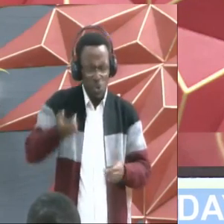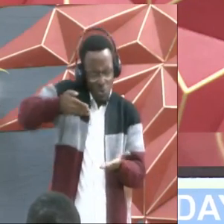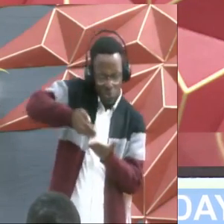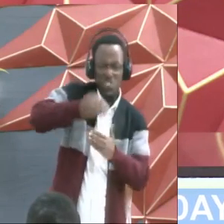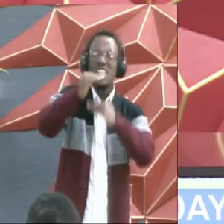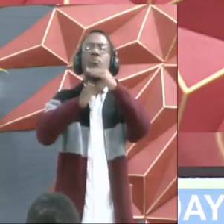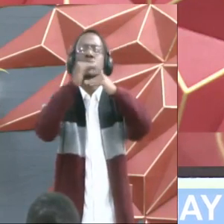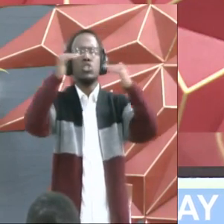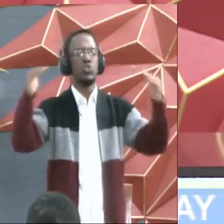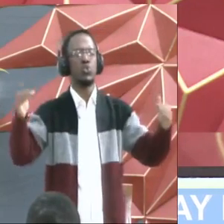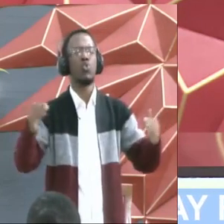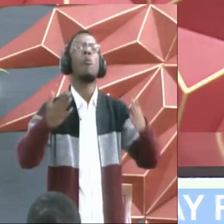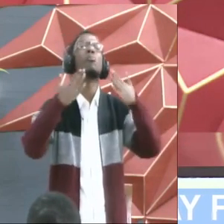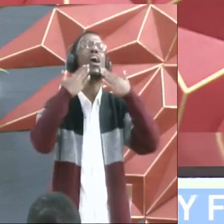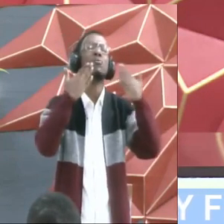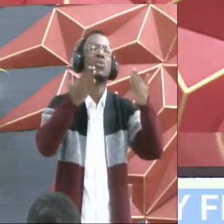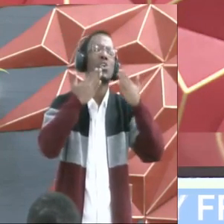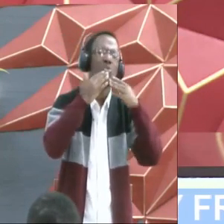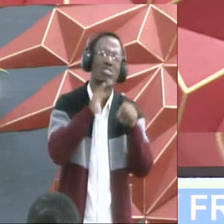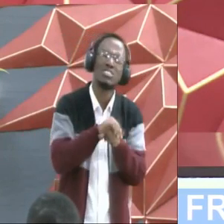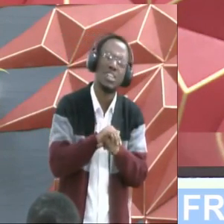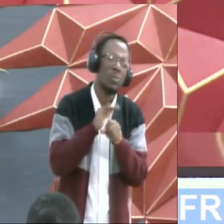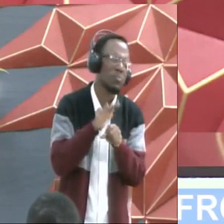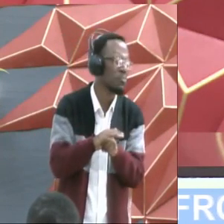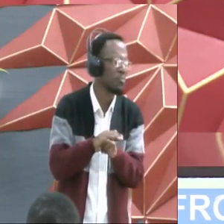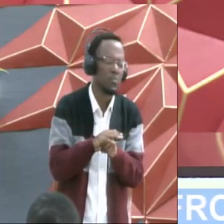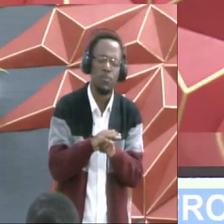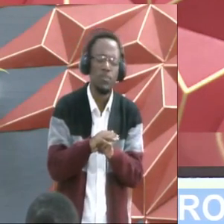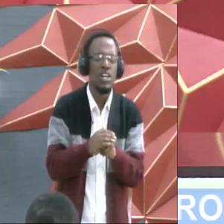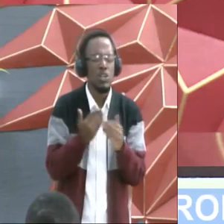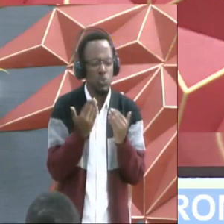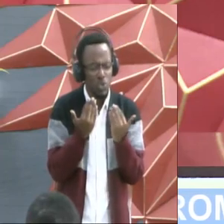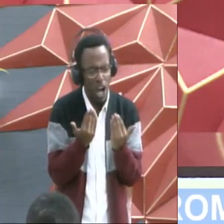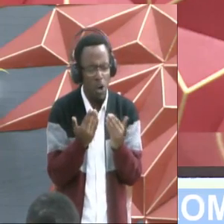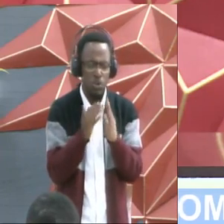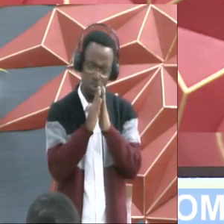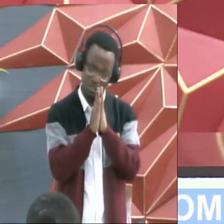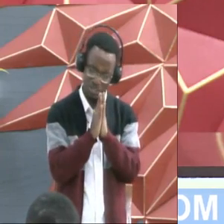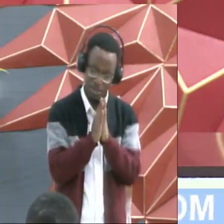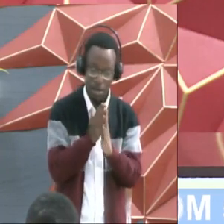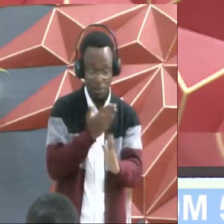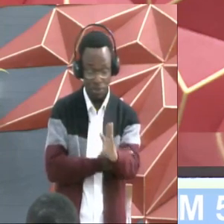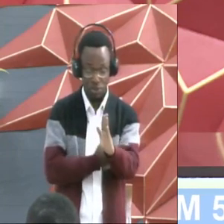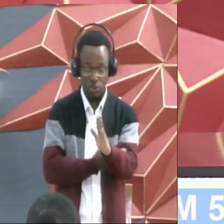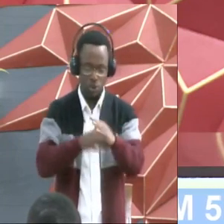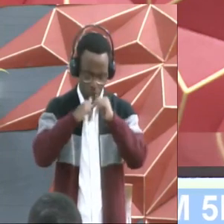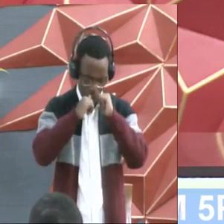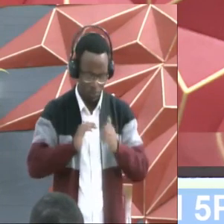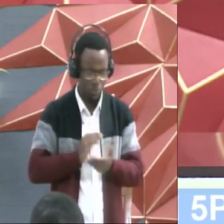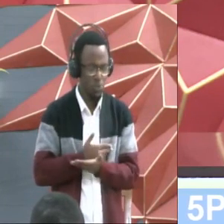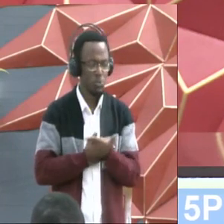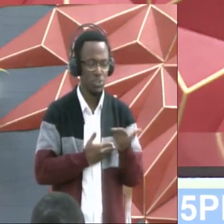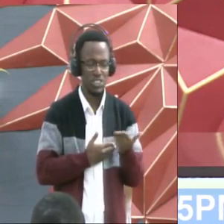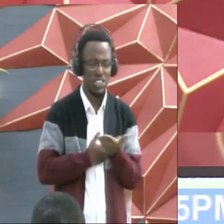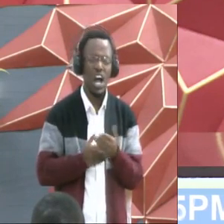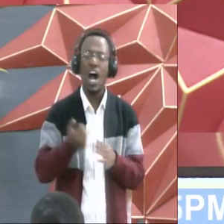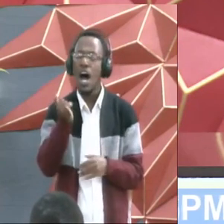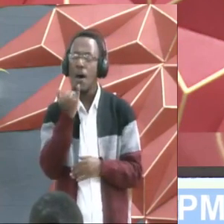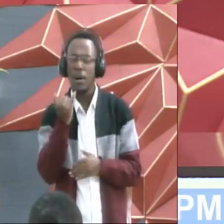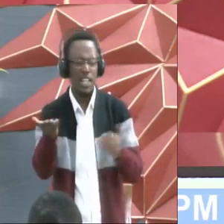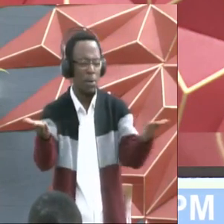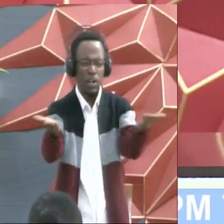iwawe warakoze mushimwe cyane tugusabye muri gitondo duhezagire kandi abana bawe bakoraniye imbere